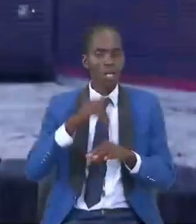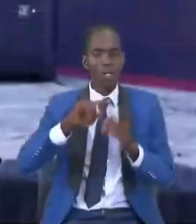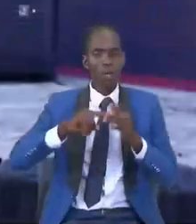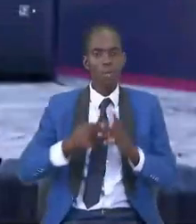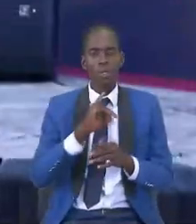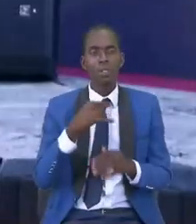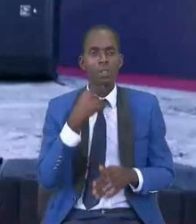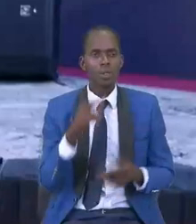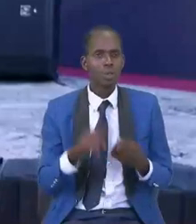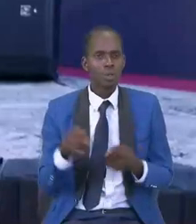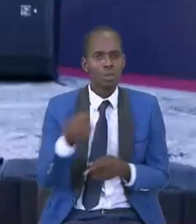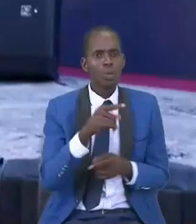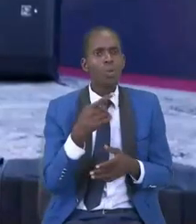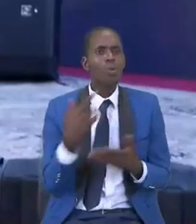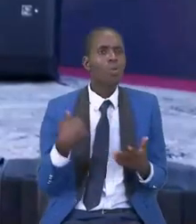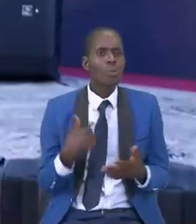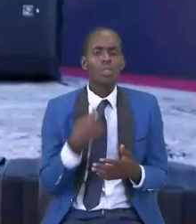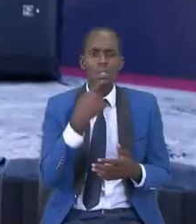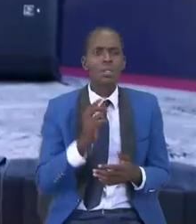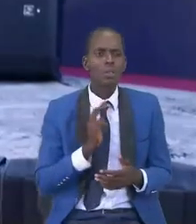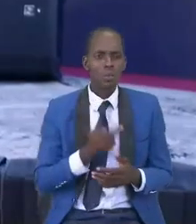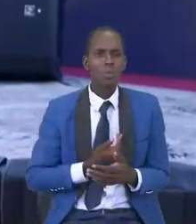non, nous te prions.